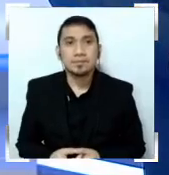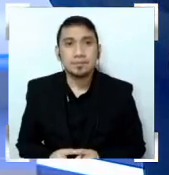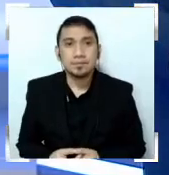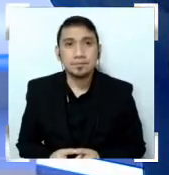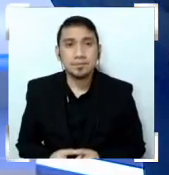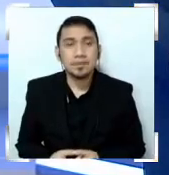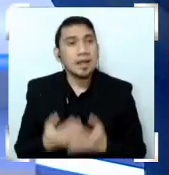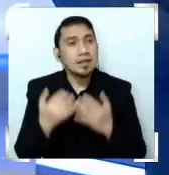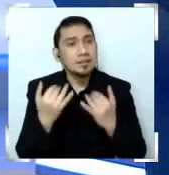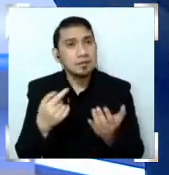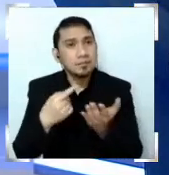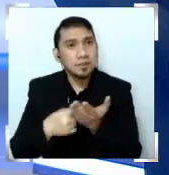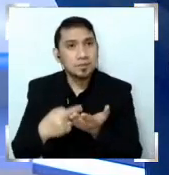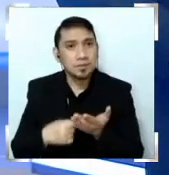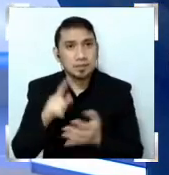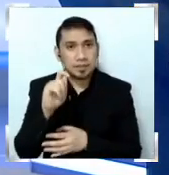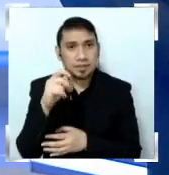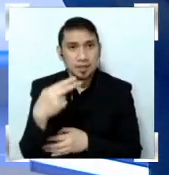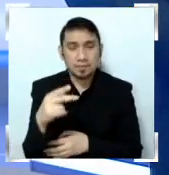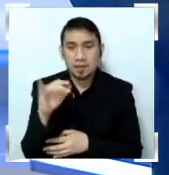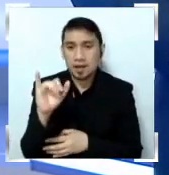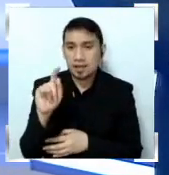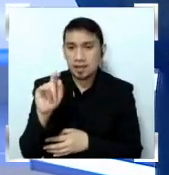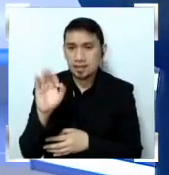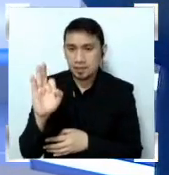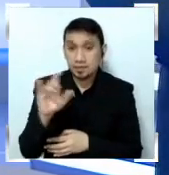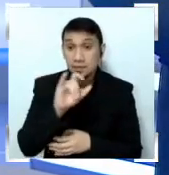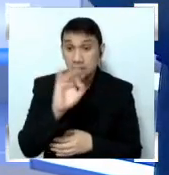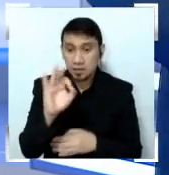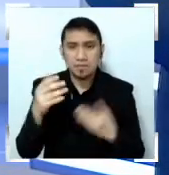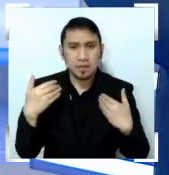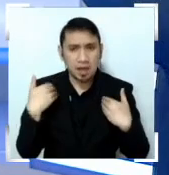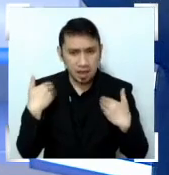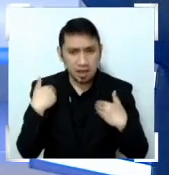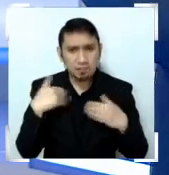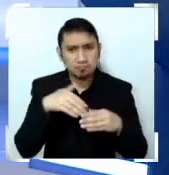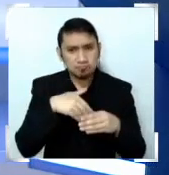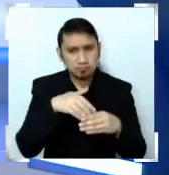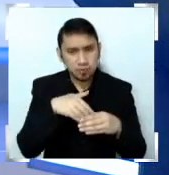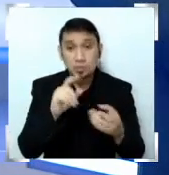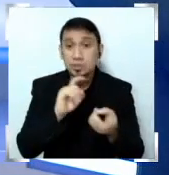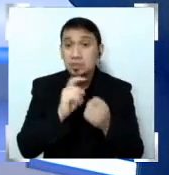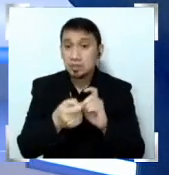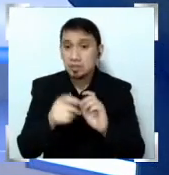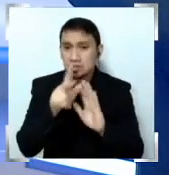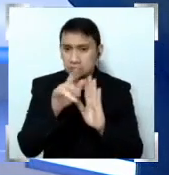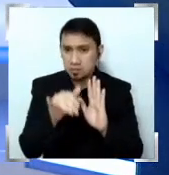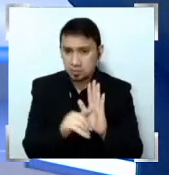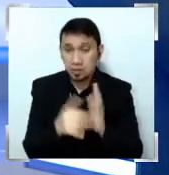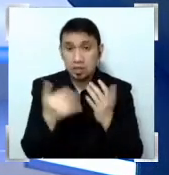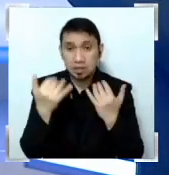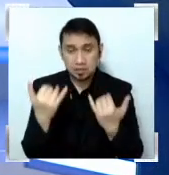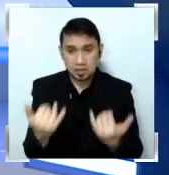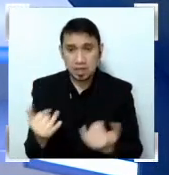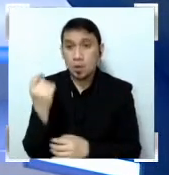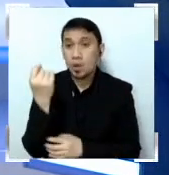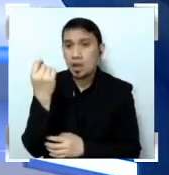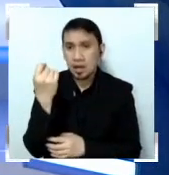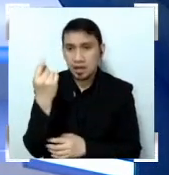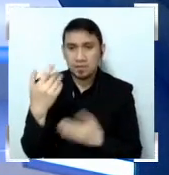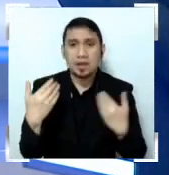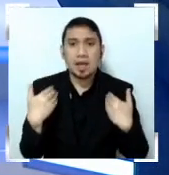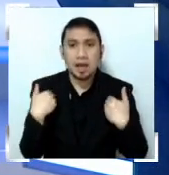Pag-uusapan sa Huwebes ang IATF kung may mga pagluluwag na babawiin ngayong 11 ang local case ng Delta variant sa